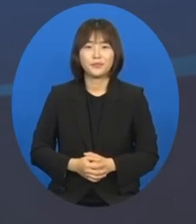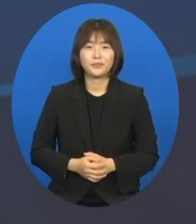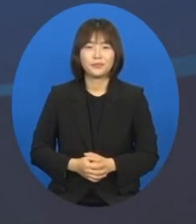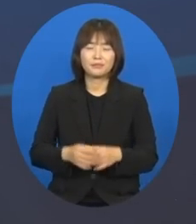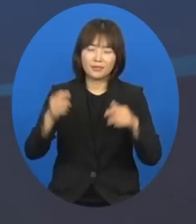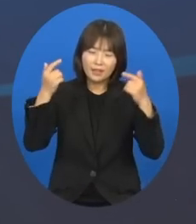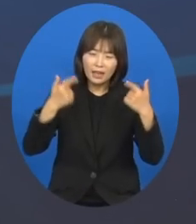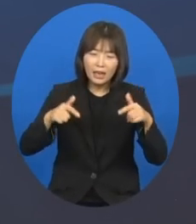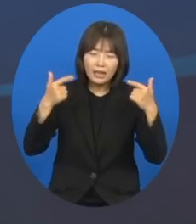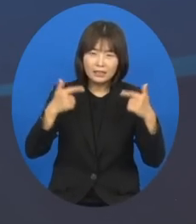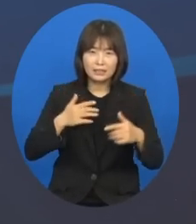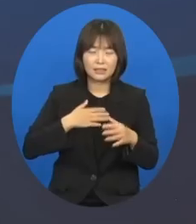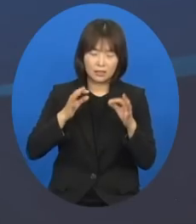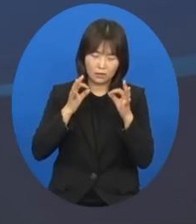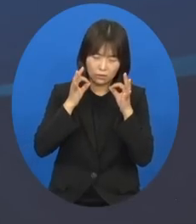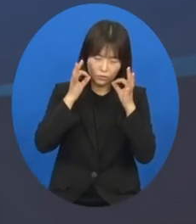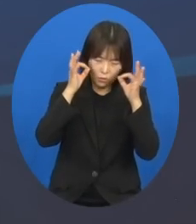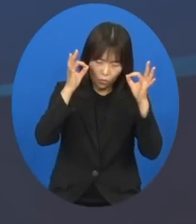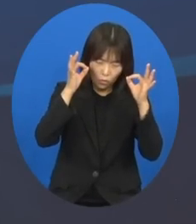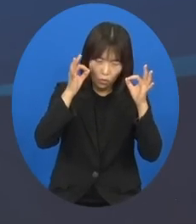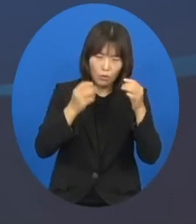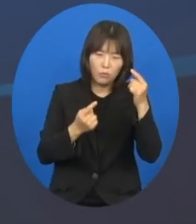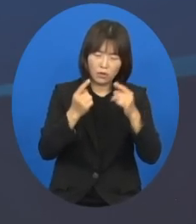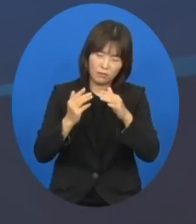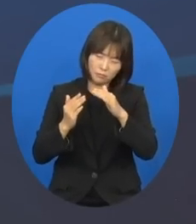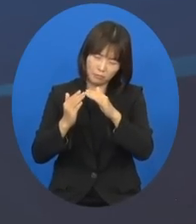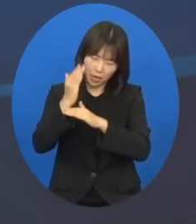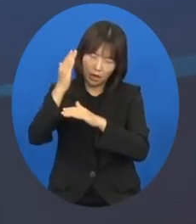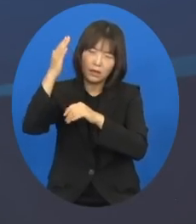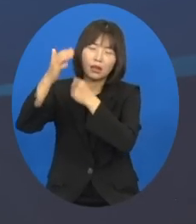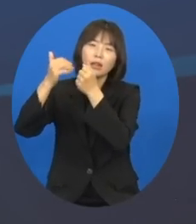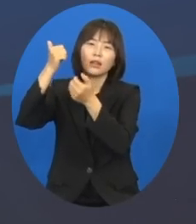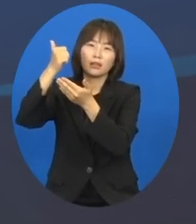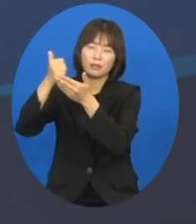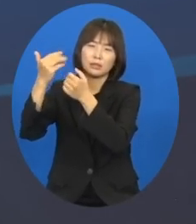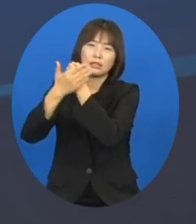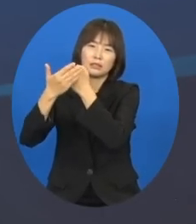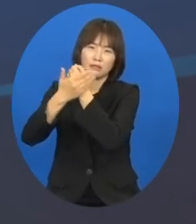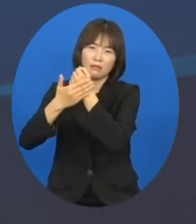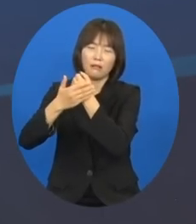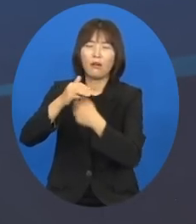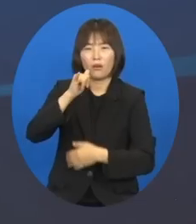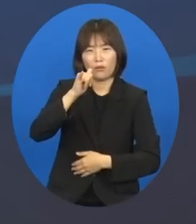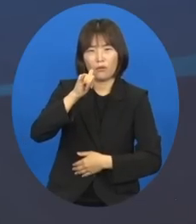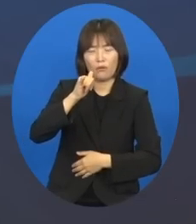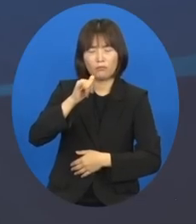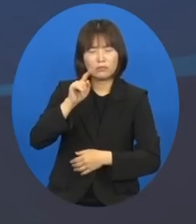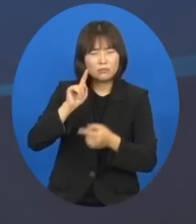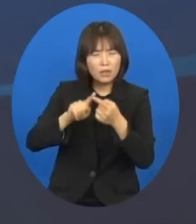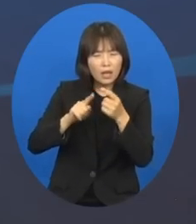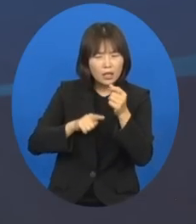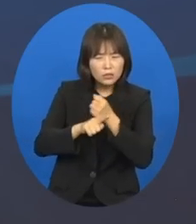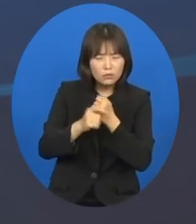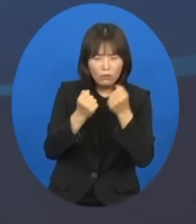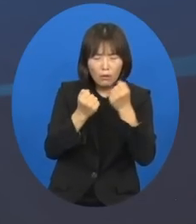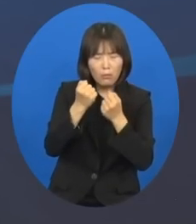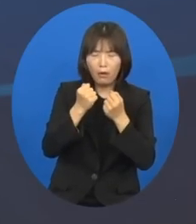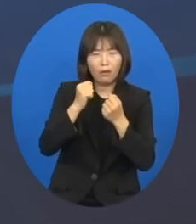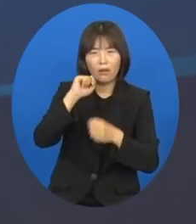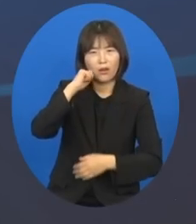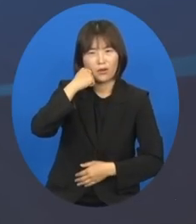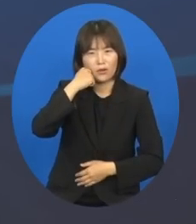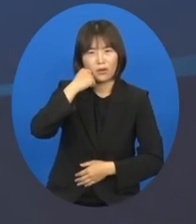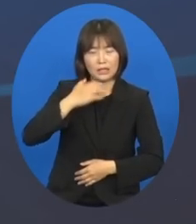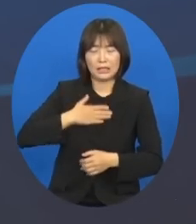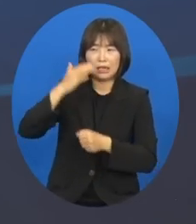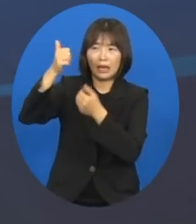언제나 저의 노력에 초월하는 하나님의 은혜가 따라다녔습니다 이유가 설명이 안 돼요 제가 하나님 앞에